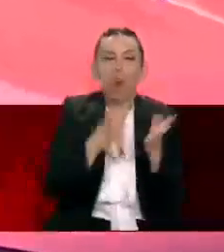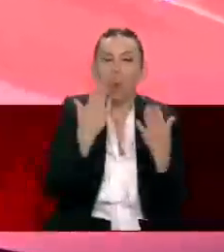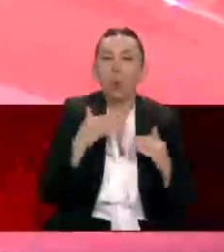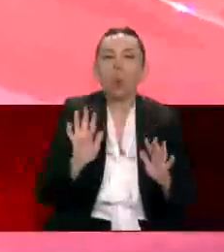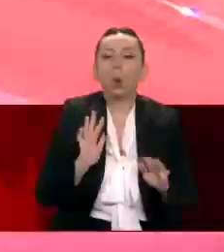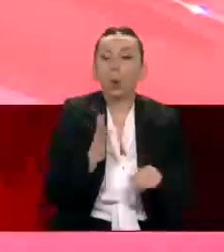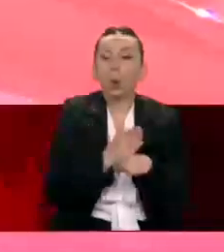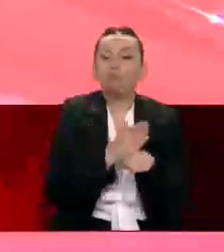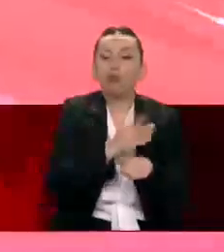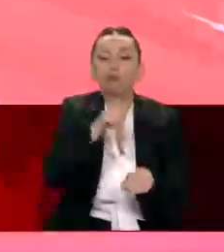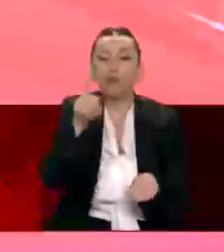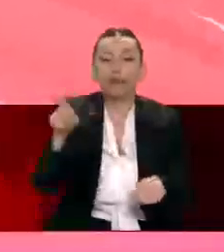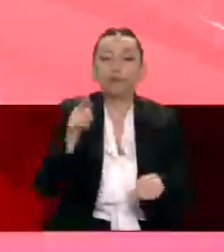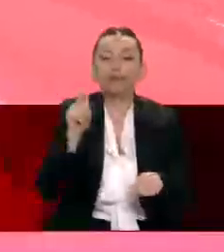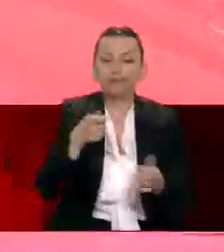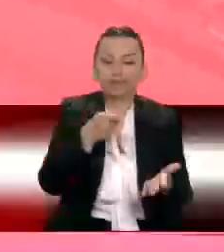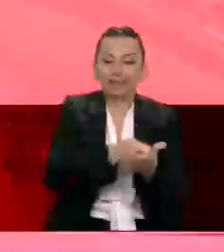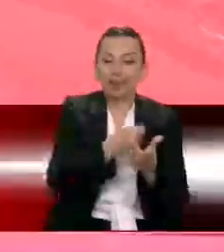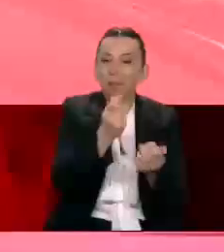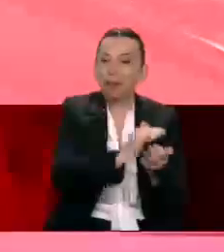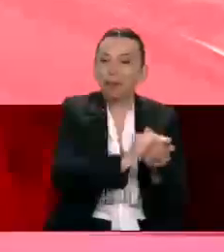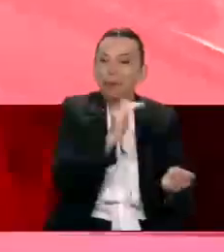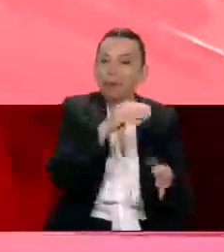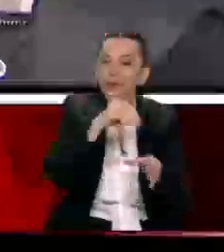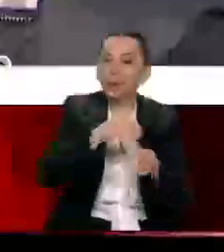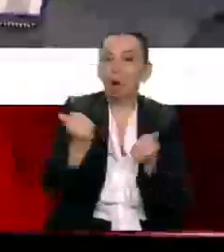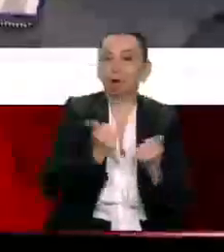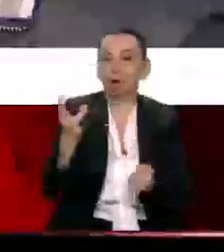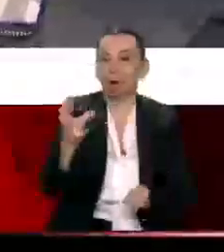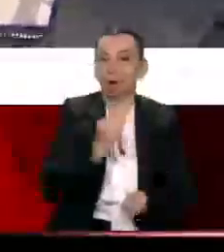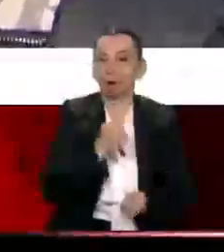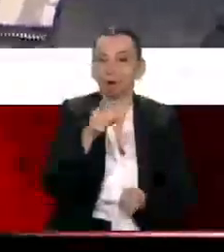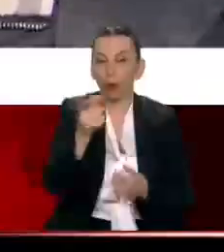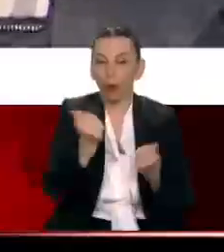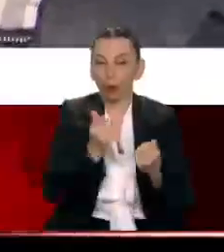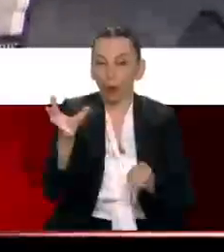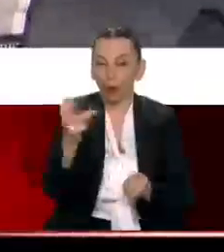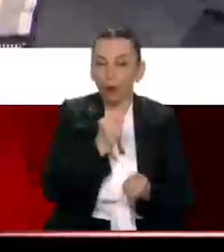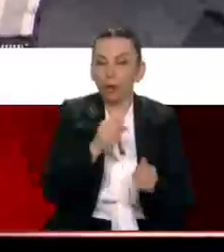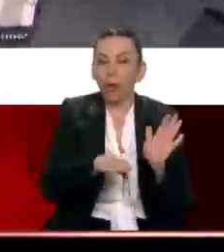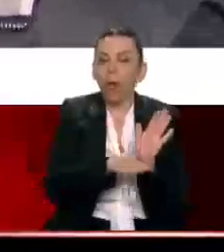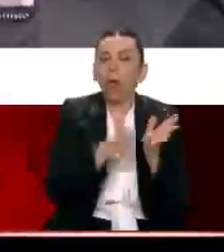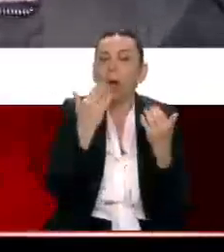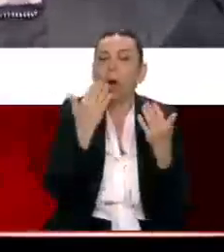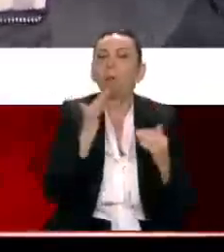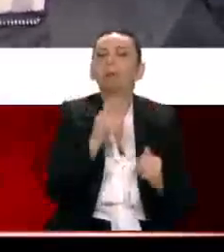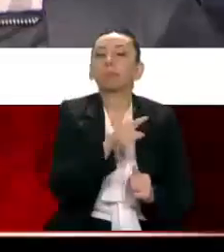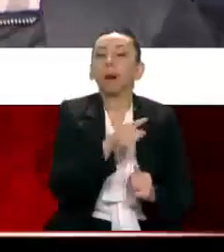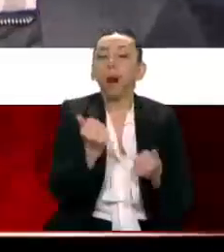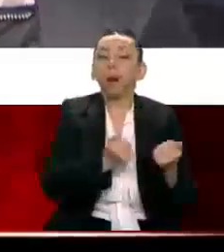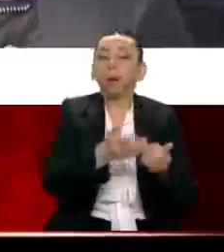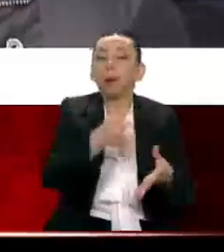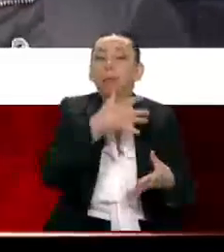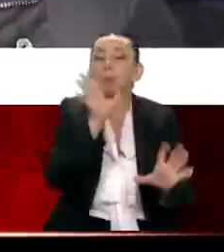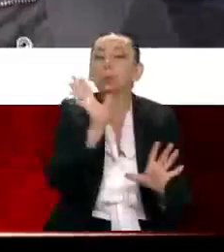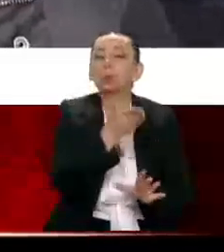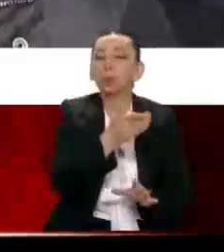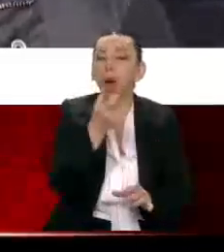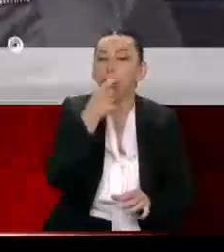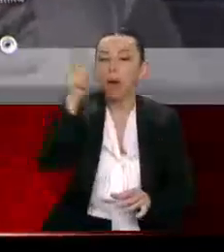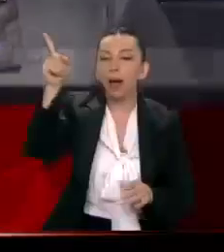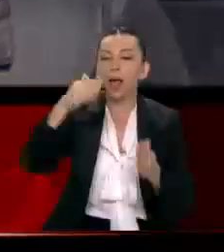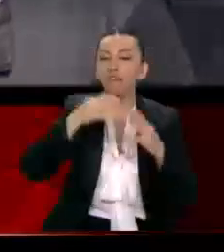olmayan vatandaş bile sırf yatırım yapmak için araba alıyor. Bu aracı alan kişinin ehliyeti yok. Araba kullanmasını bilmiyor.